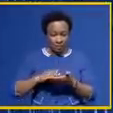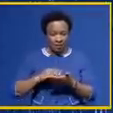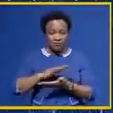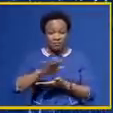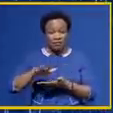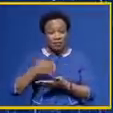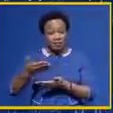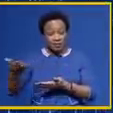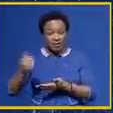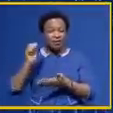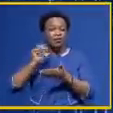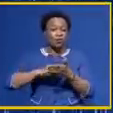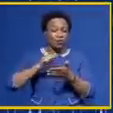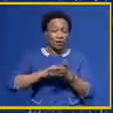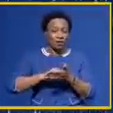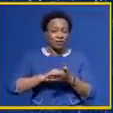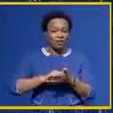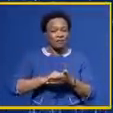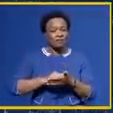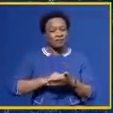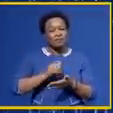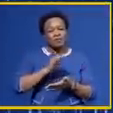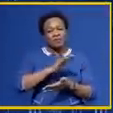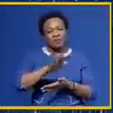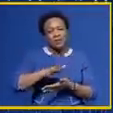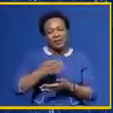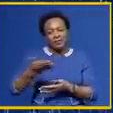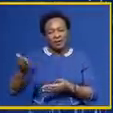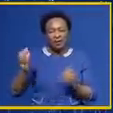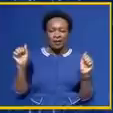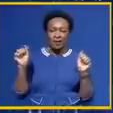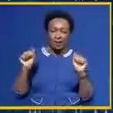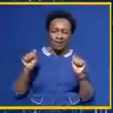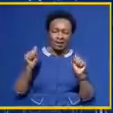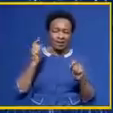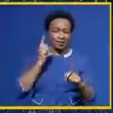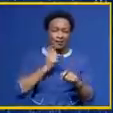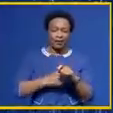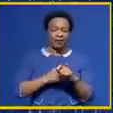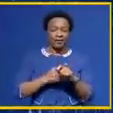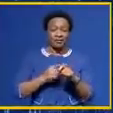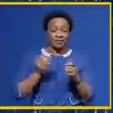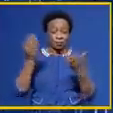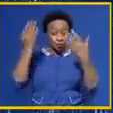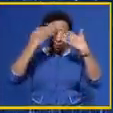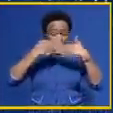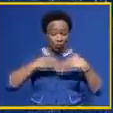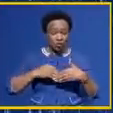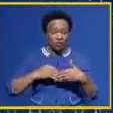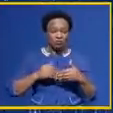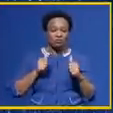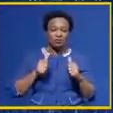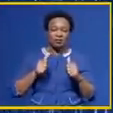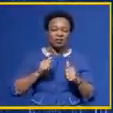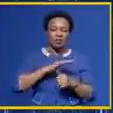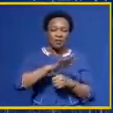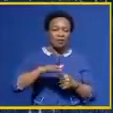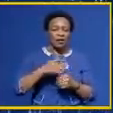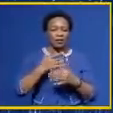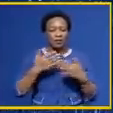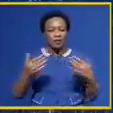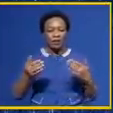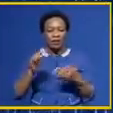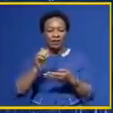ukame. Hali kadhalika maeneo mengine huwa panakuwa na baridi kali. Usiku huu matarajio yetu ni kwamba takribani maeneo mengi ya nchi tunatarajia